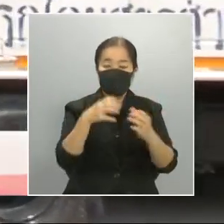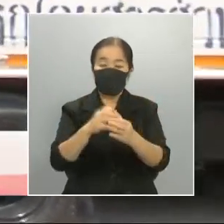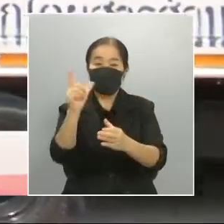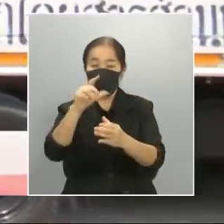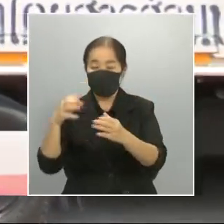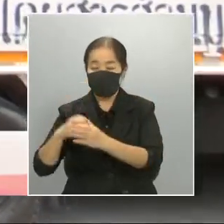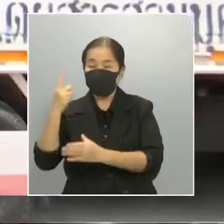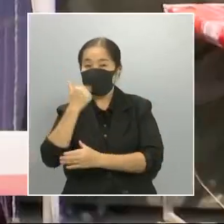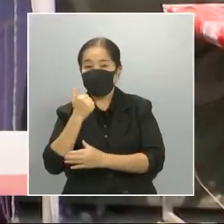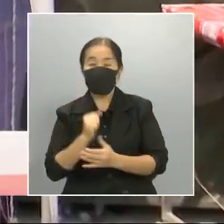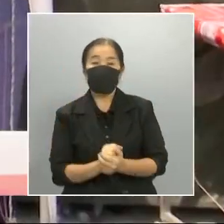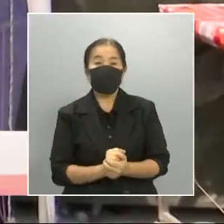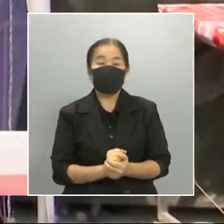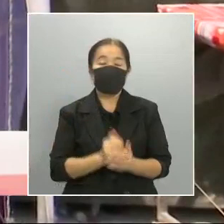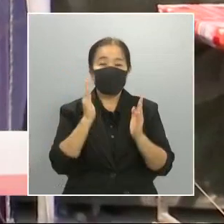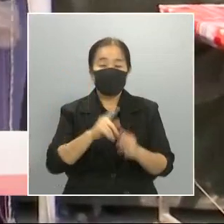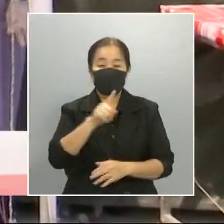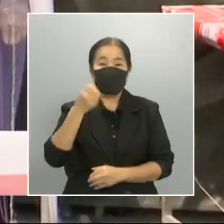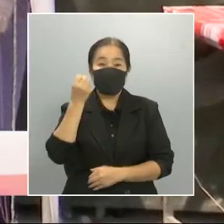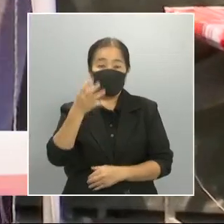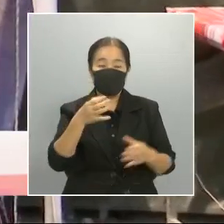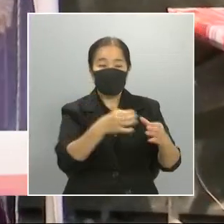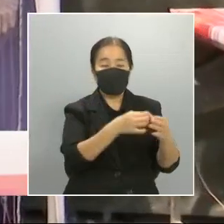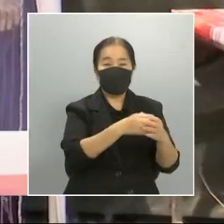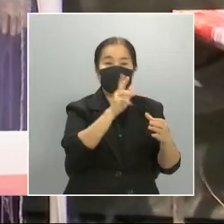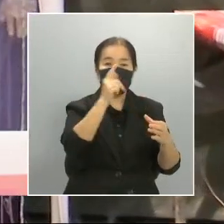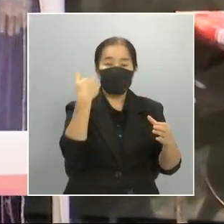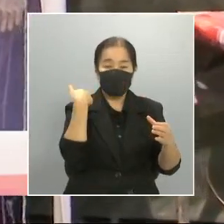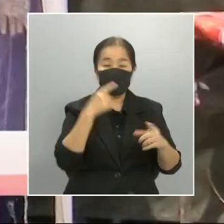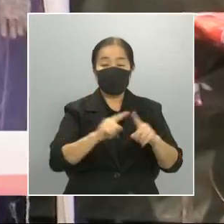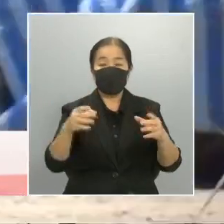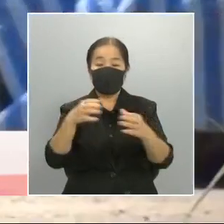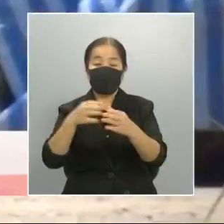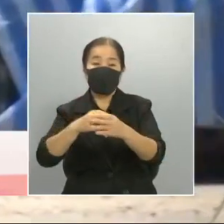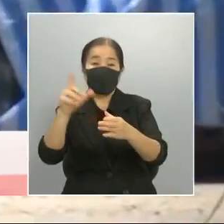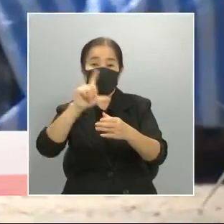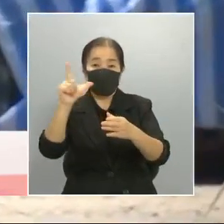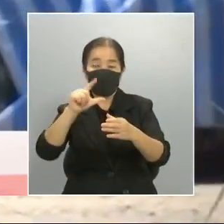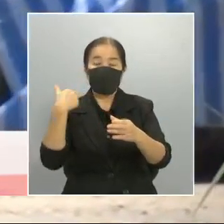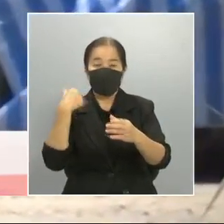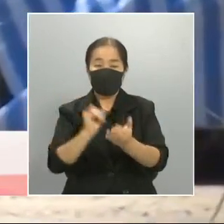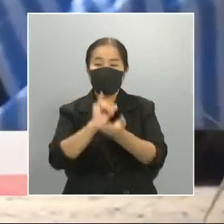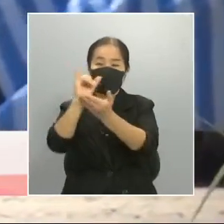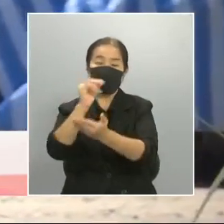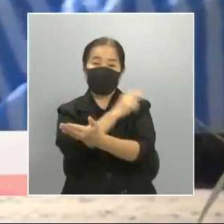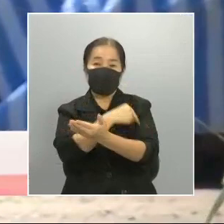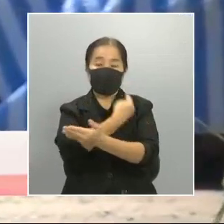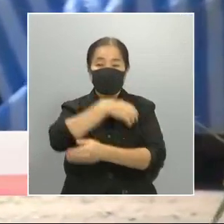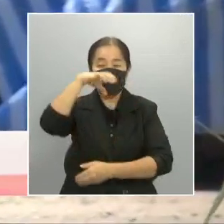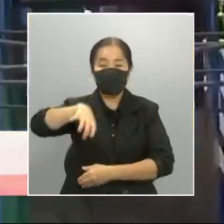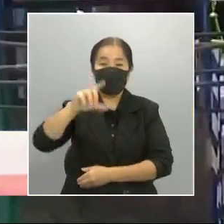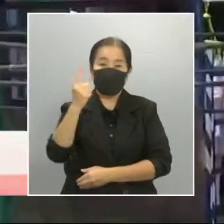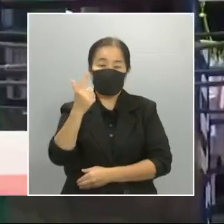ซึ่งส่วนใหญ่นะผู้ติดเชื้อเป็นกลุ่มสีเขียวนะครับส่วนกลุ่มสีเหลืองนั้นจะนำส่งโรงพยาบาลบุษราคัมที่เมืองทองธานี